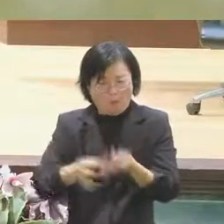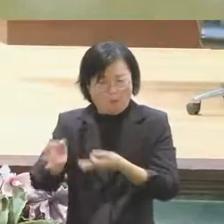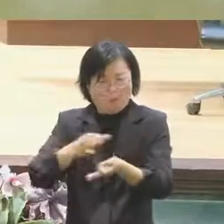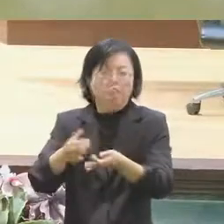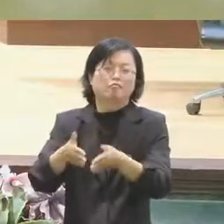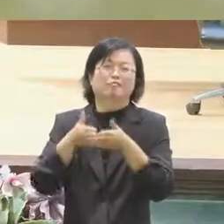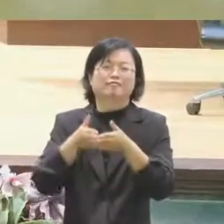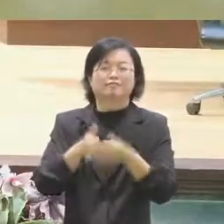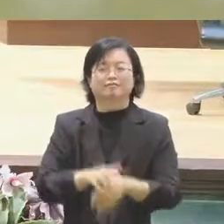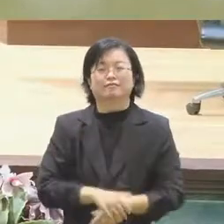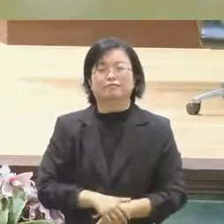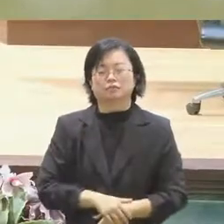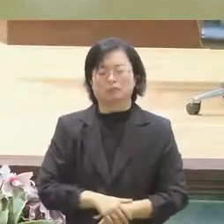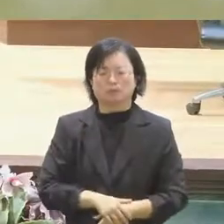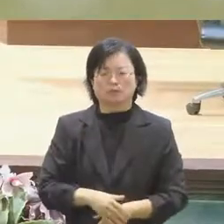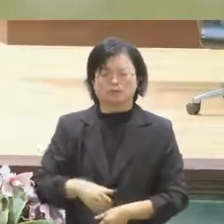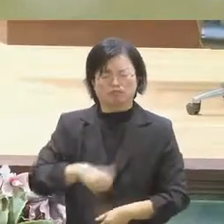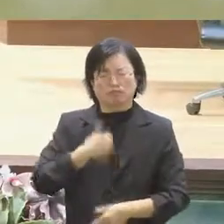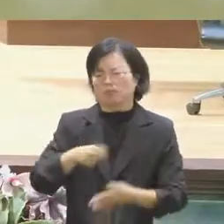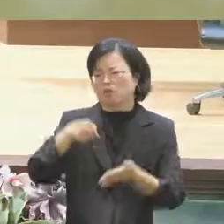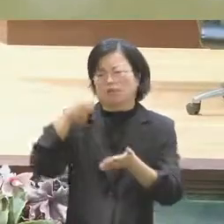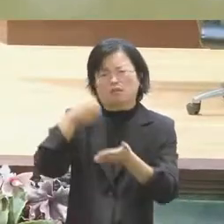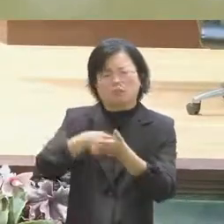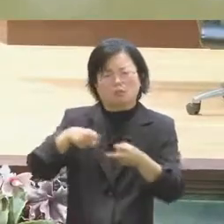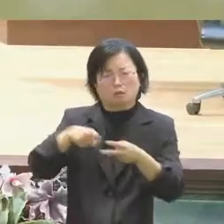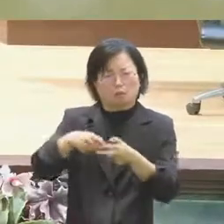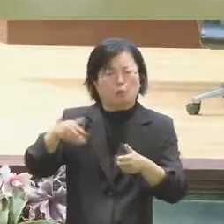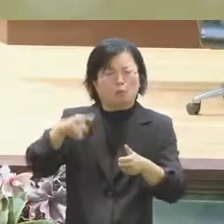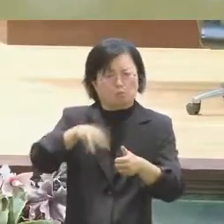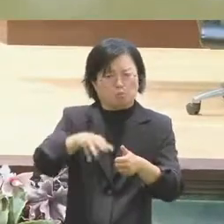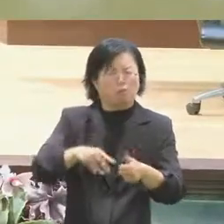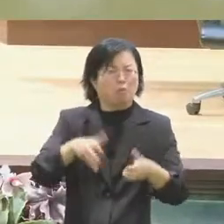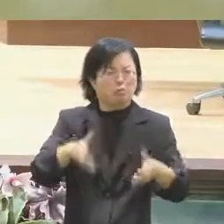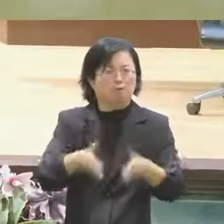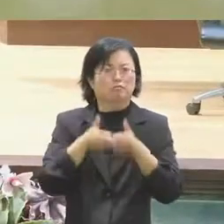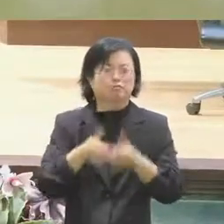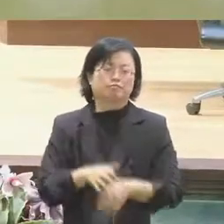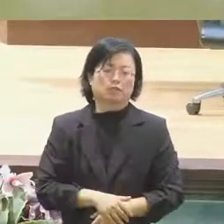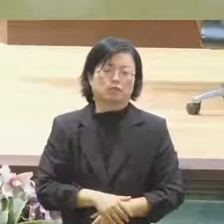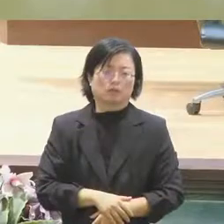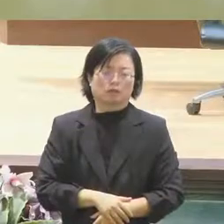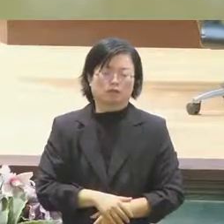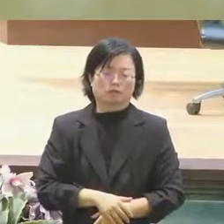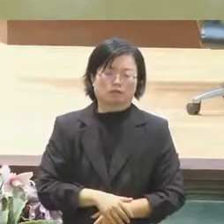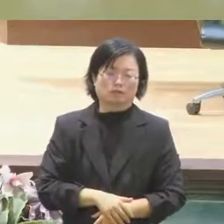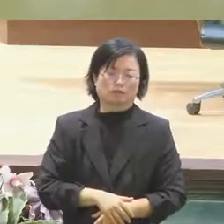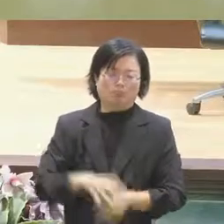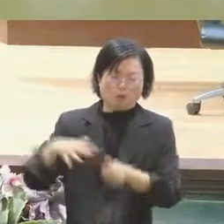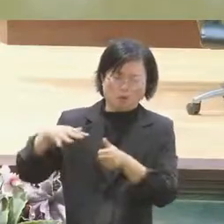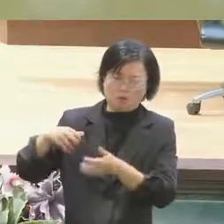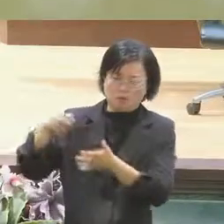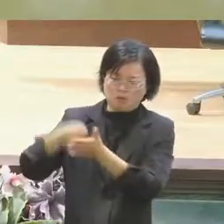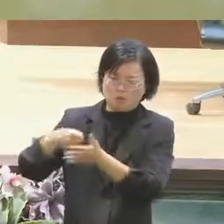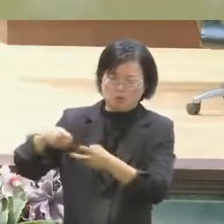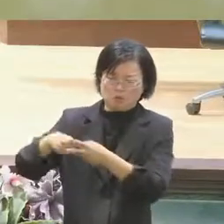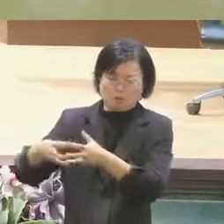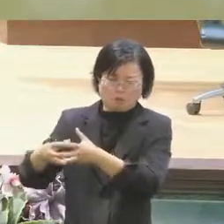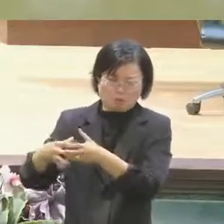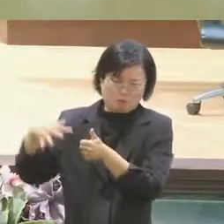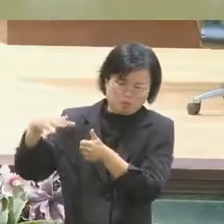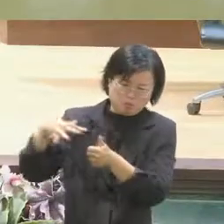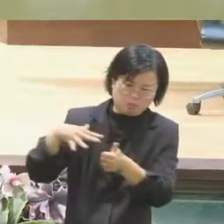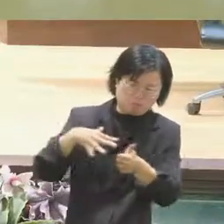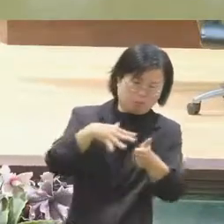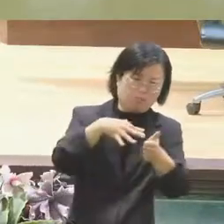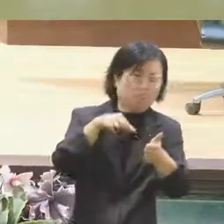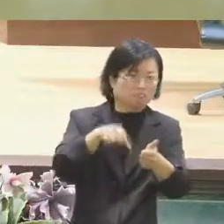其实培育志工非常重要，其实你们的工作是靠这个。那其实带领志工也是一门学问，或许之后